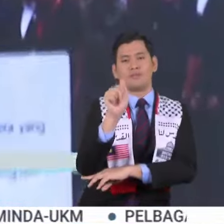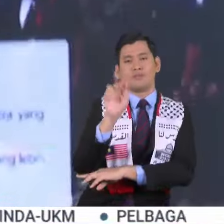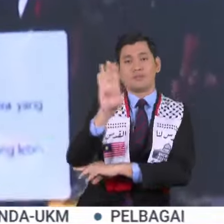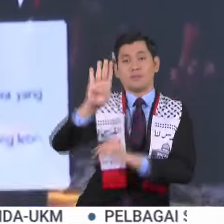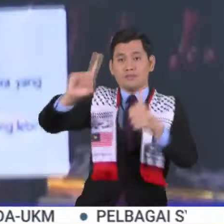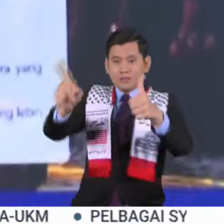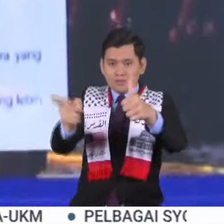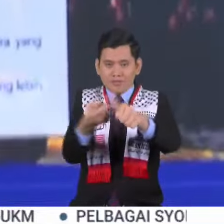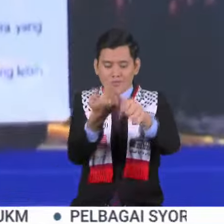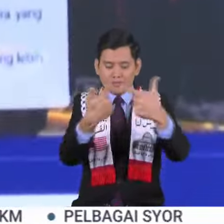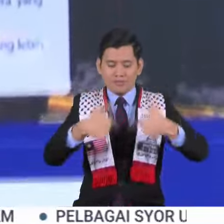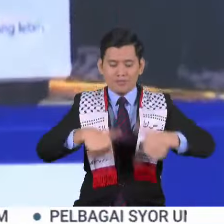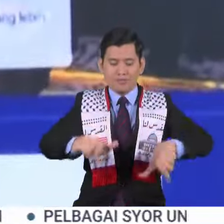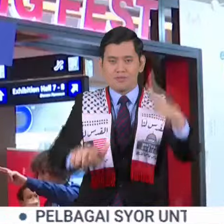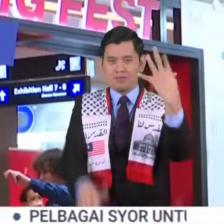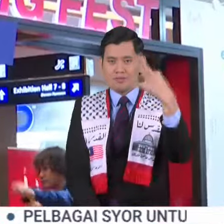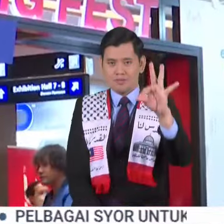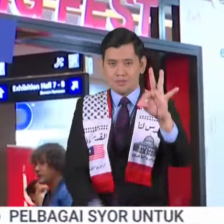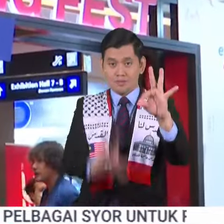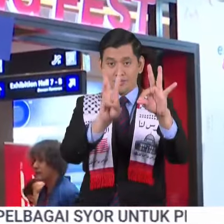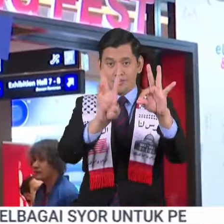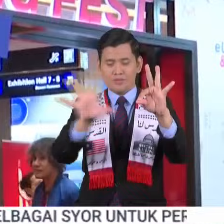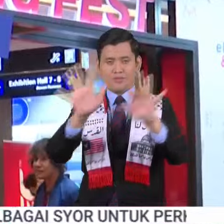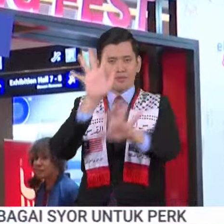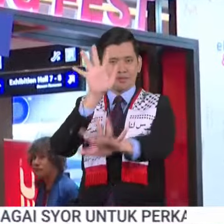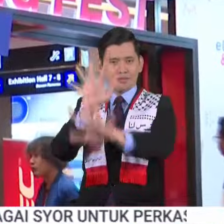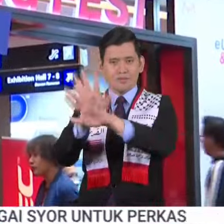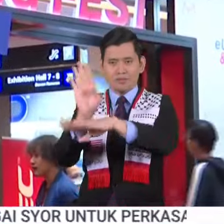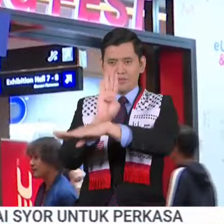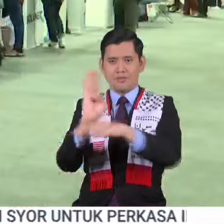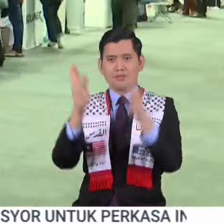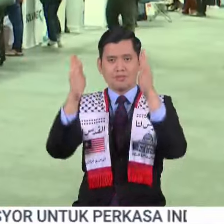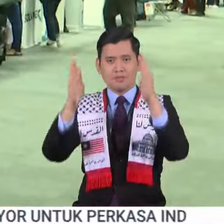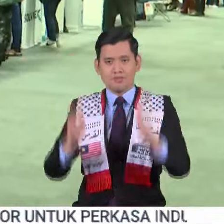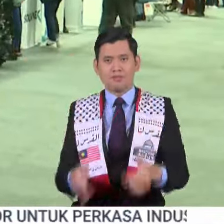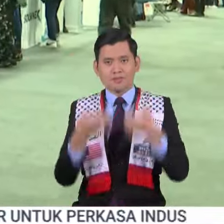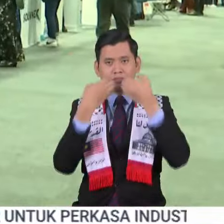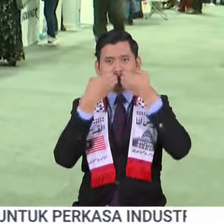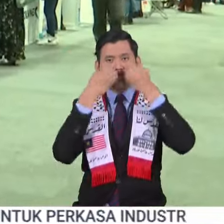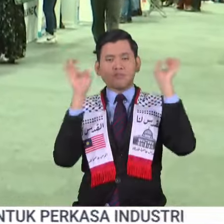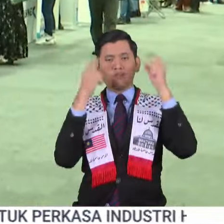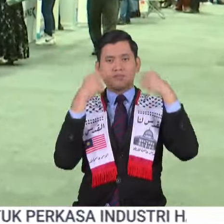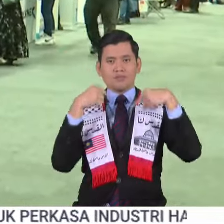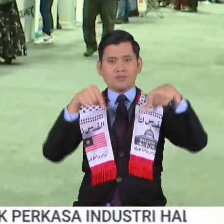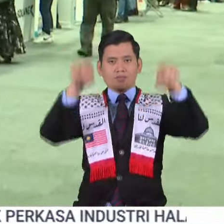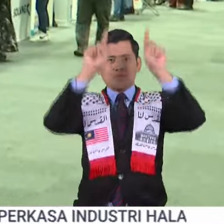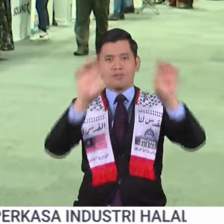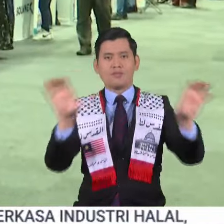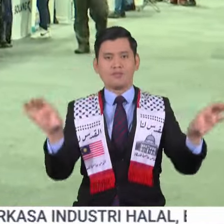dilaksana pada tahun 1965 ramai Usahawan Bumiputera Cemerlang berjaya dilahirkan